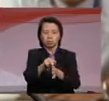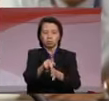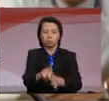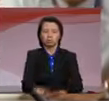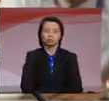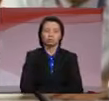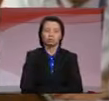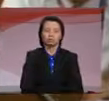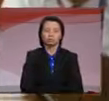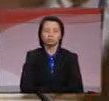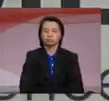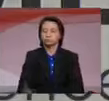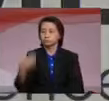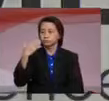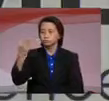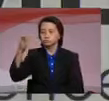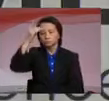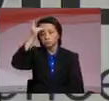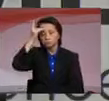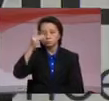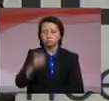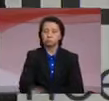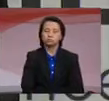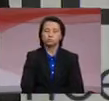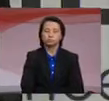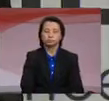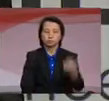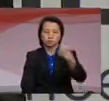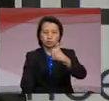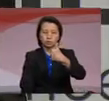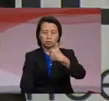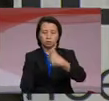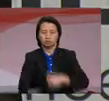Datuk. Terima kasih. Jadi kita lihat yang